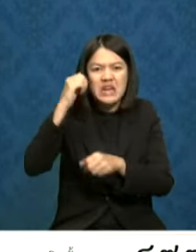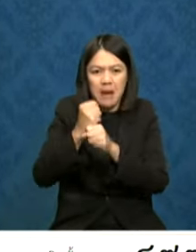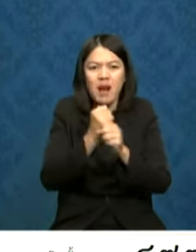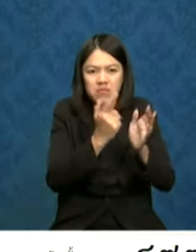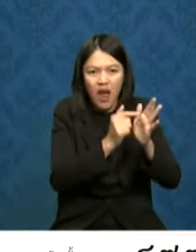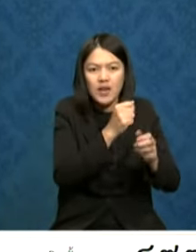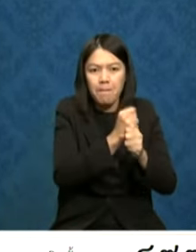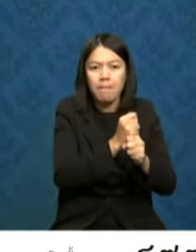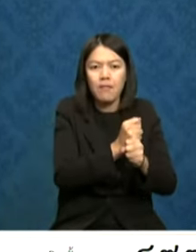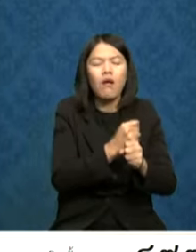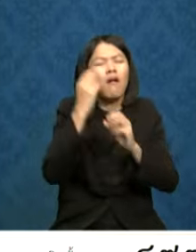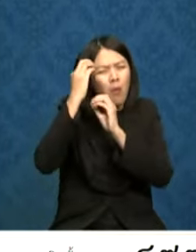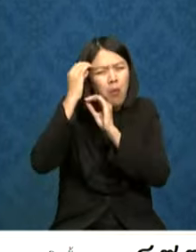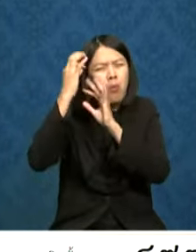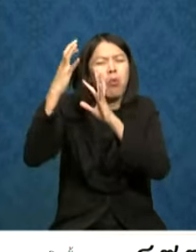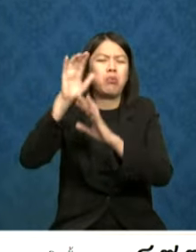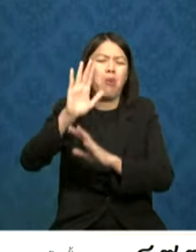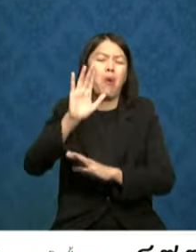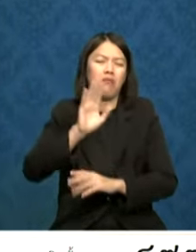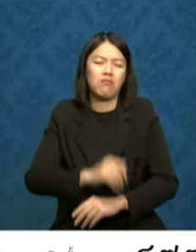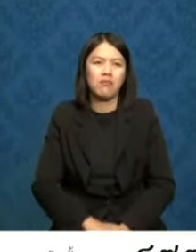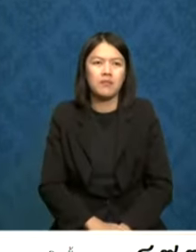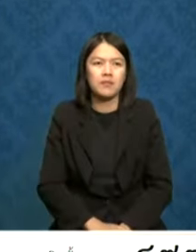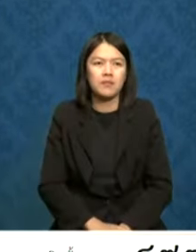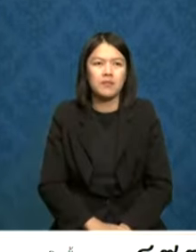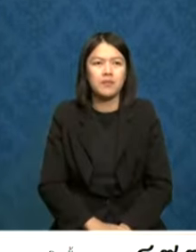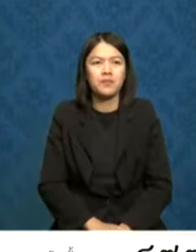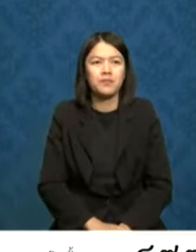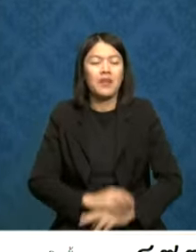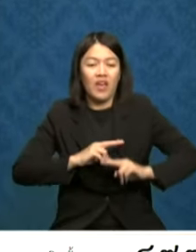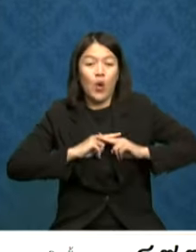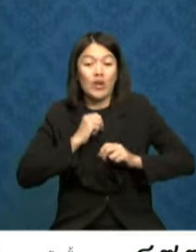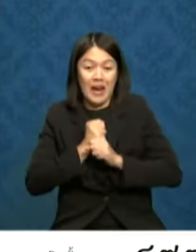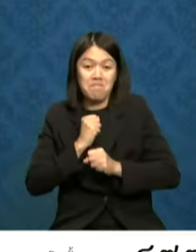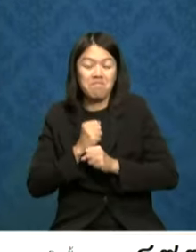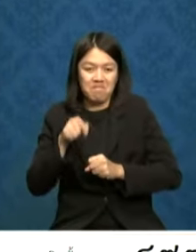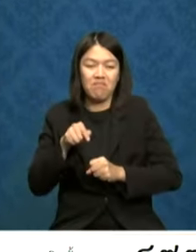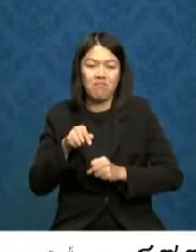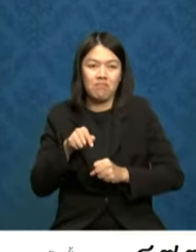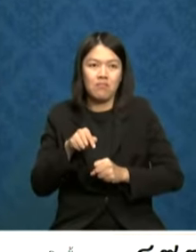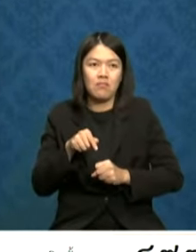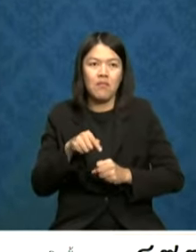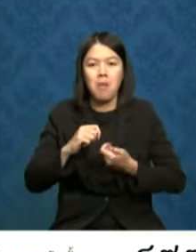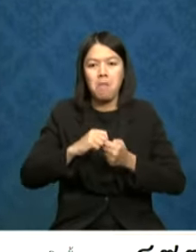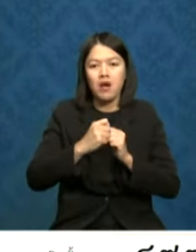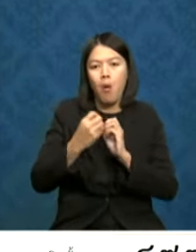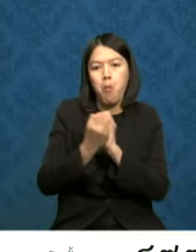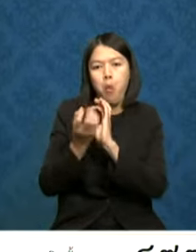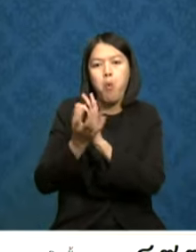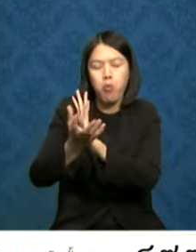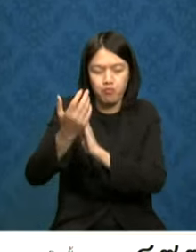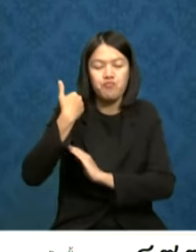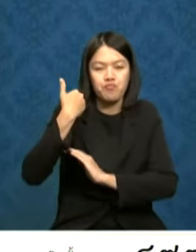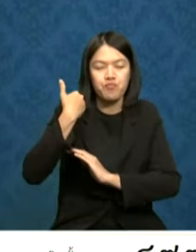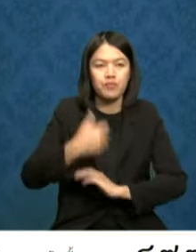ยาเนี่ยนั่นก็เป็นจินตนาการเป็นมโนแต่ผมเชื่อว่าถ้าให้เอกชนนะครับไปผลิตเนี่ยยิ่งเป็นปัญหากับสังคมมากกว่า